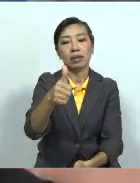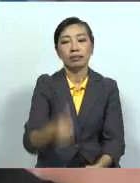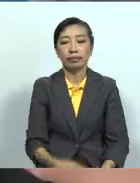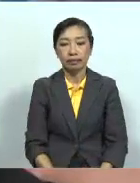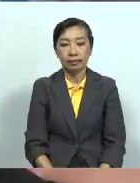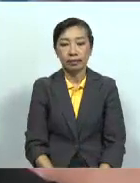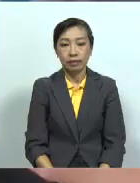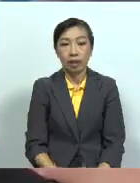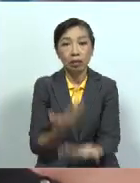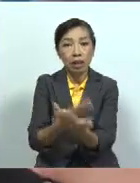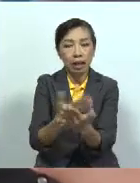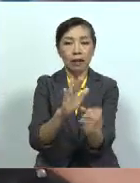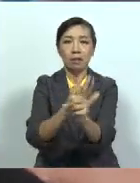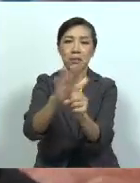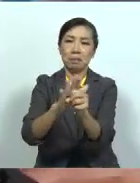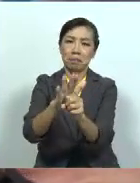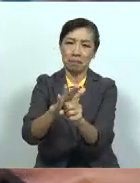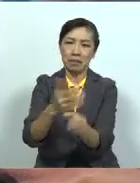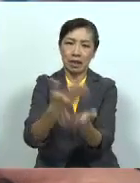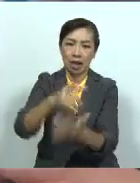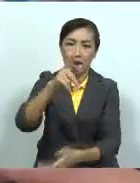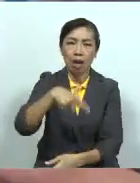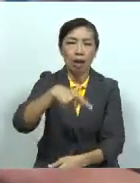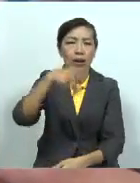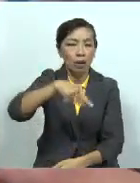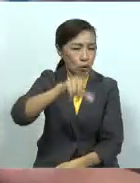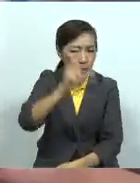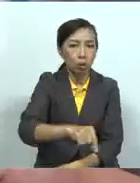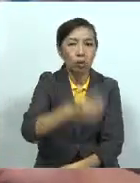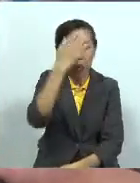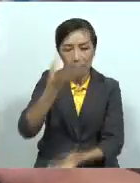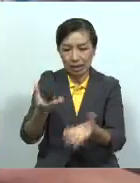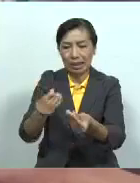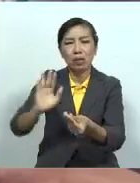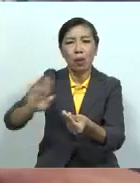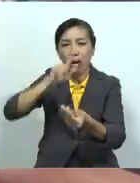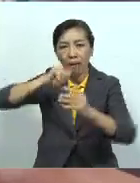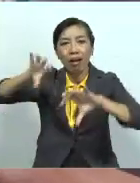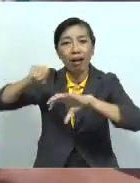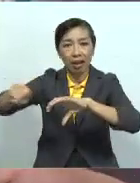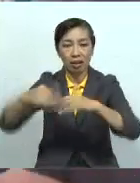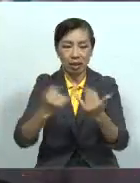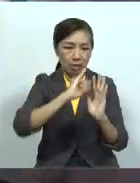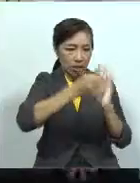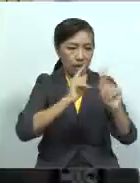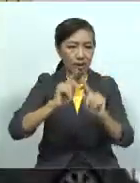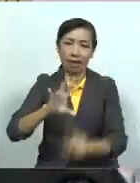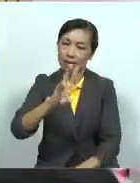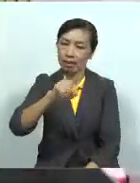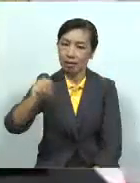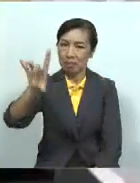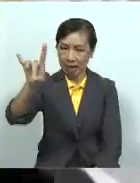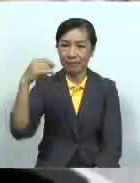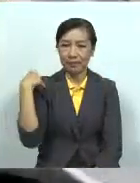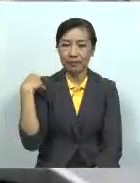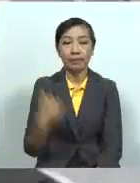ก็ราคาก็พิเศษเนื่องจากเป็นที่ดินของกรมธนารักษ์นะครับมีถึง 7-8 จังหวัดในตอนนี้นะครับเดี๋ยวให้ท่าน แน่น